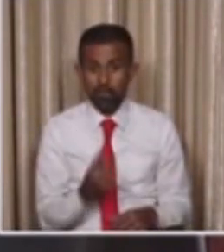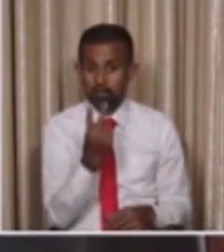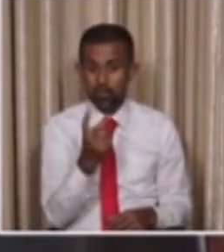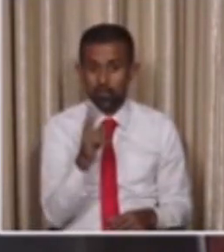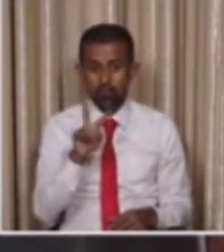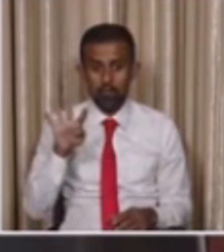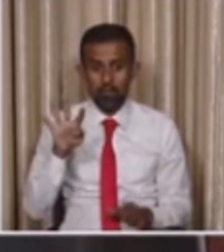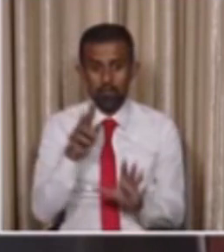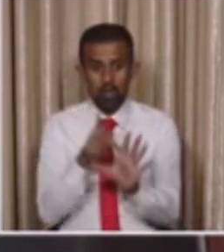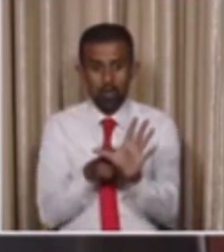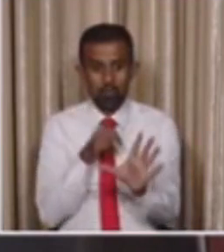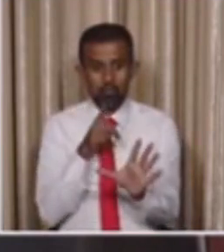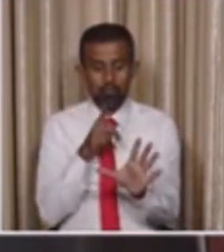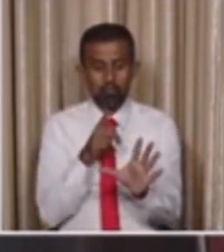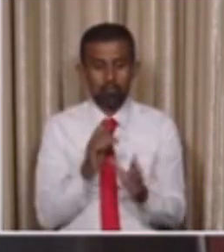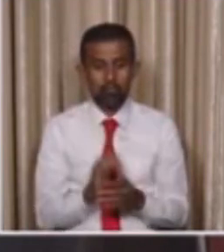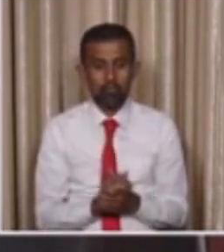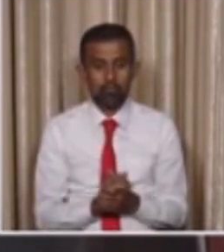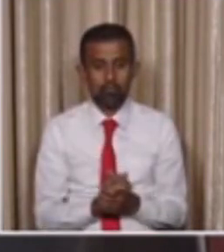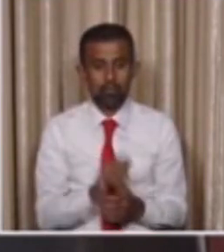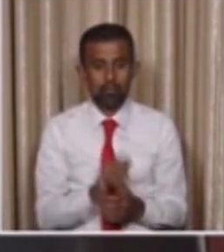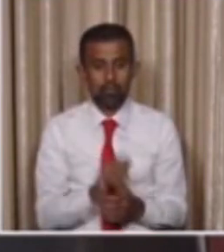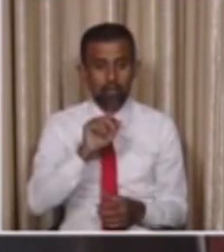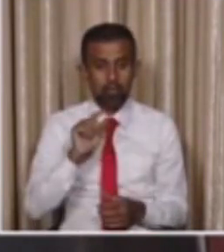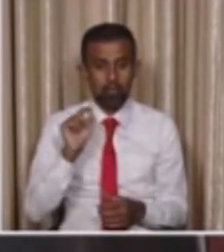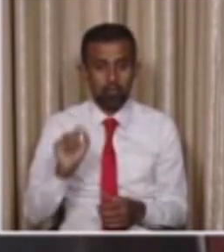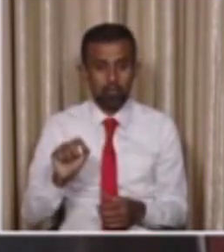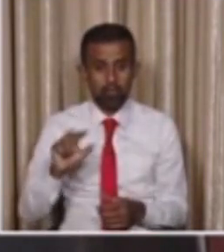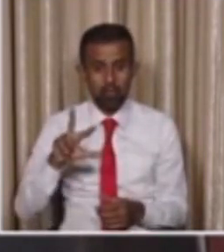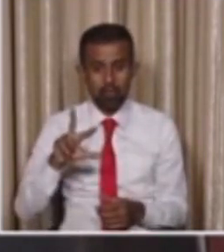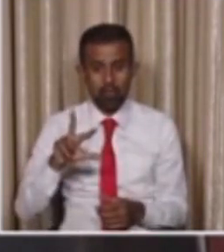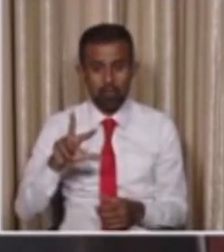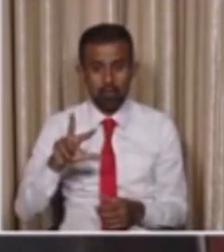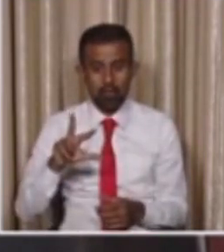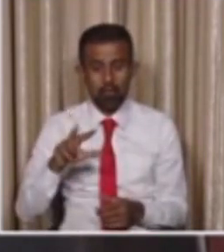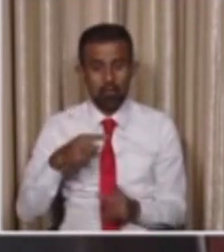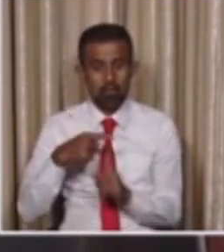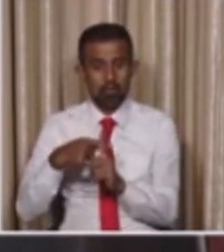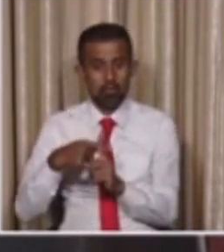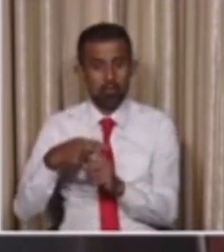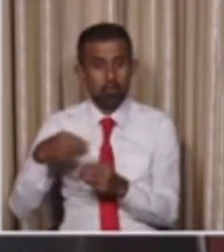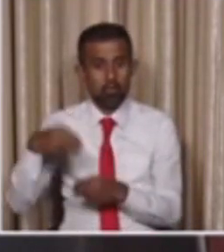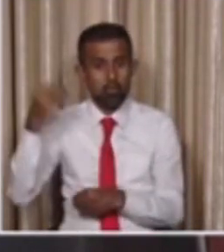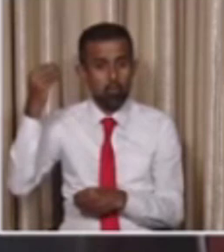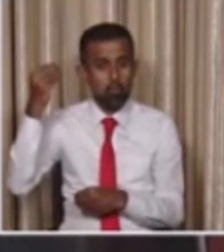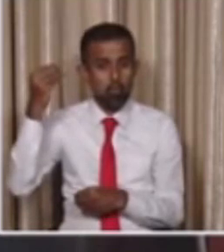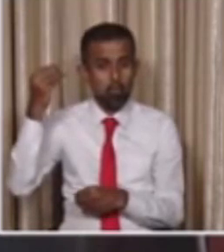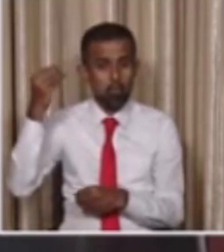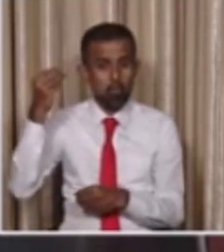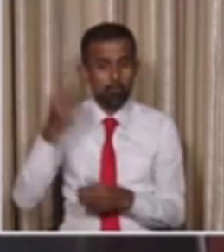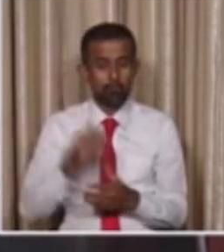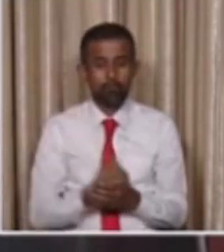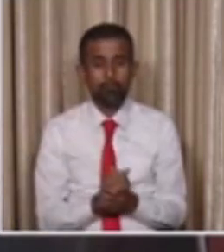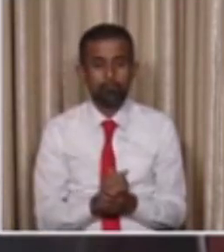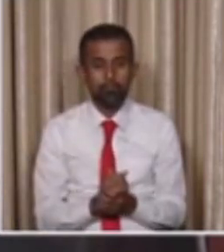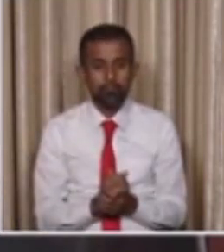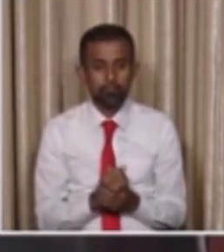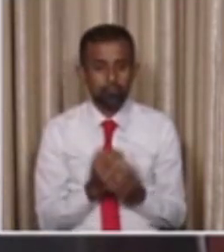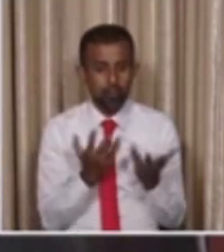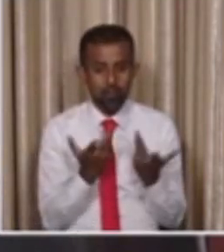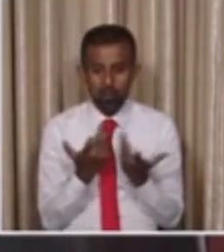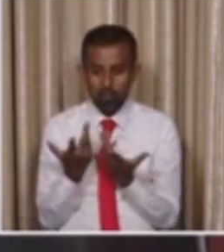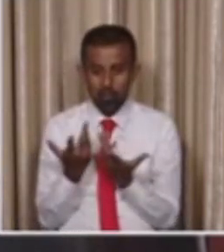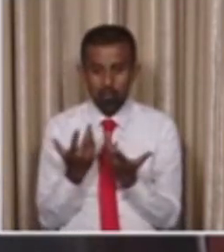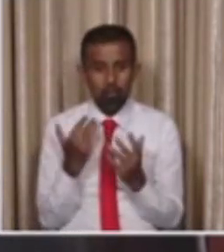කාල පරිච්ඡේදයේදී 11.8කින් මේක ධනාත්මක පැත්තට ආවා. ඉතින් මේවා සංඛ්‍යාත්මකව අපි මේ